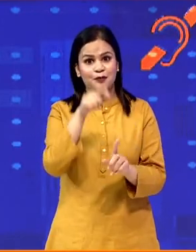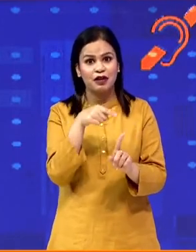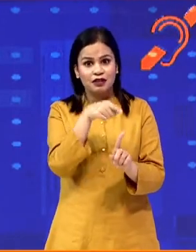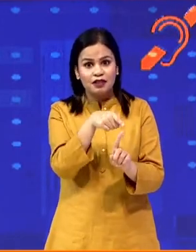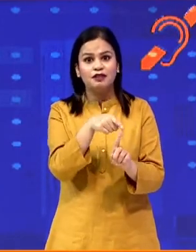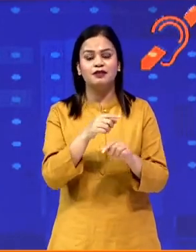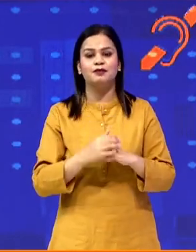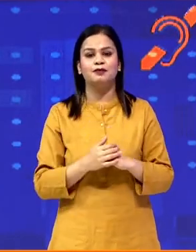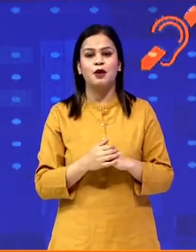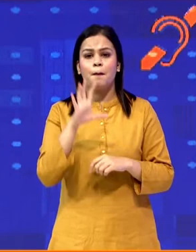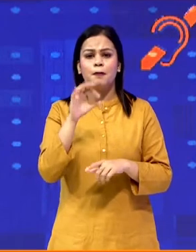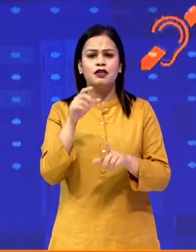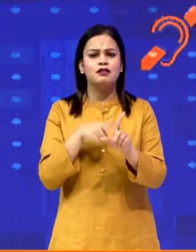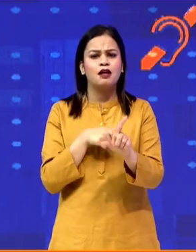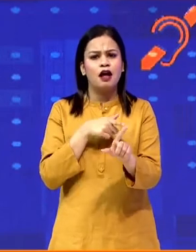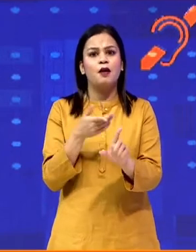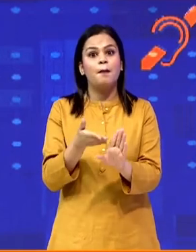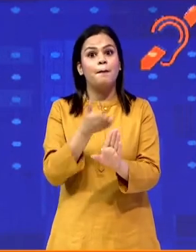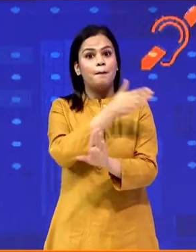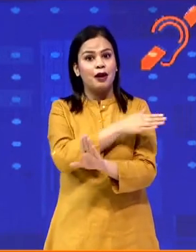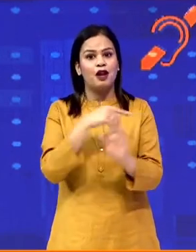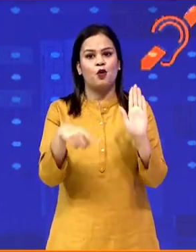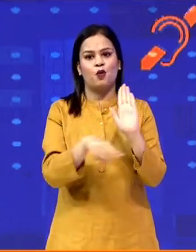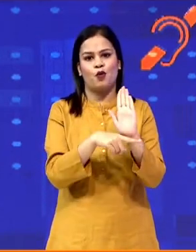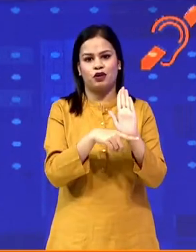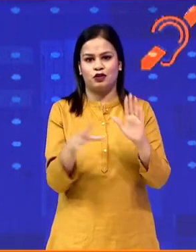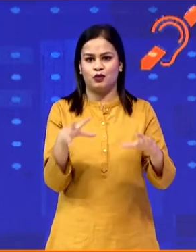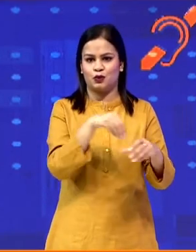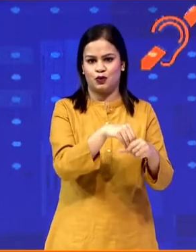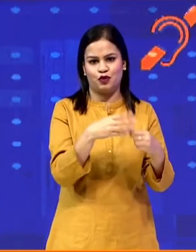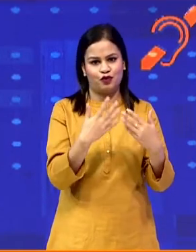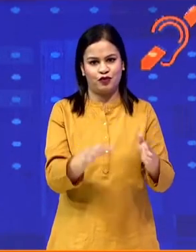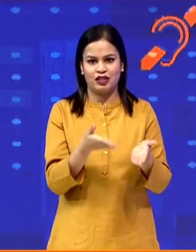50 साल पहले कांग्रेस जॉइन की थी